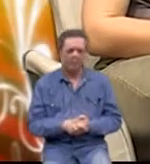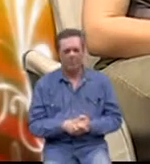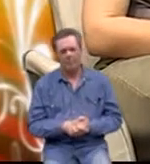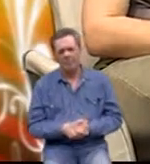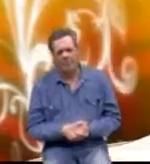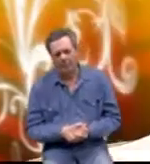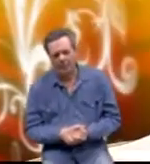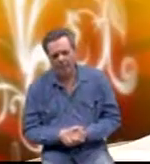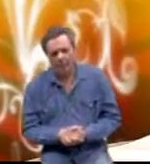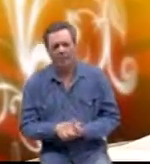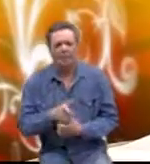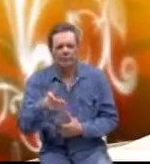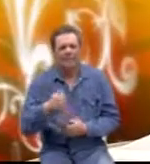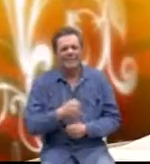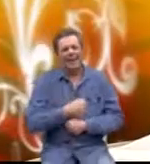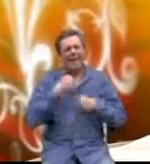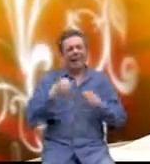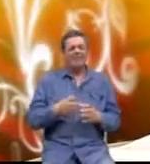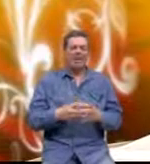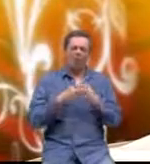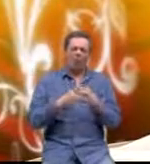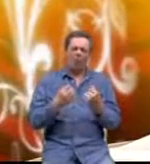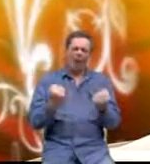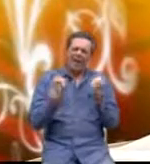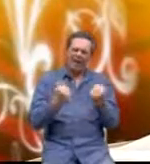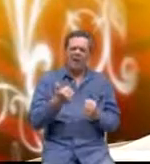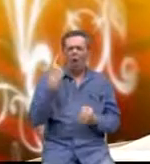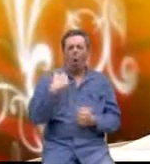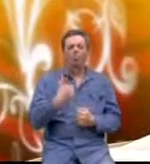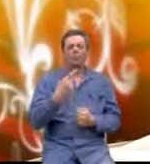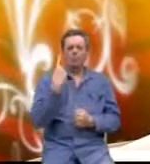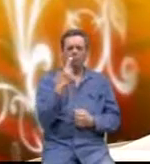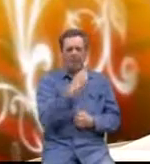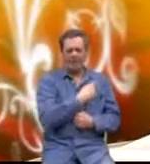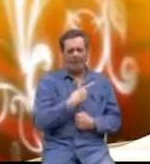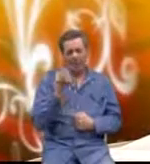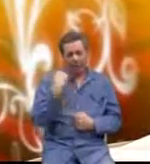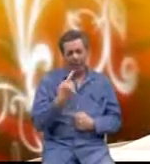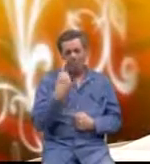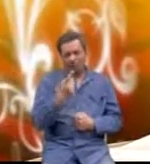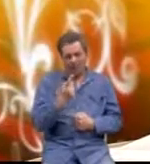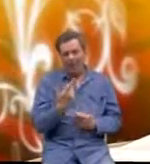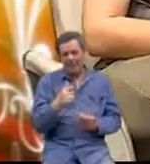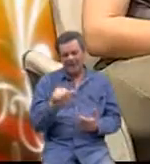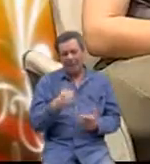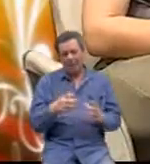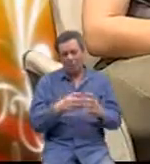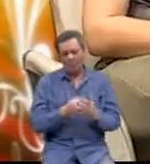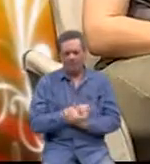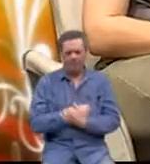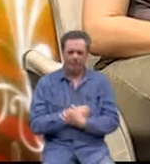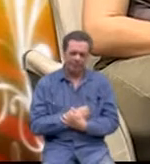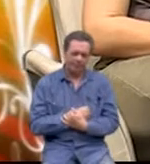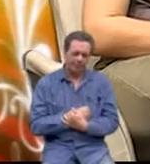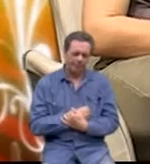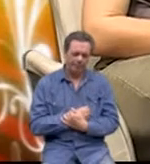da se razvije ta grupa koja je snažnija od pojedinca. Da. Ali pojedinac čini grupu. I puno glava je pametnije. Je, tako je,